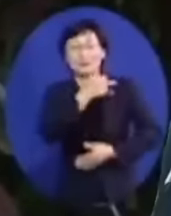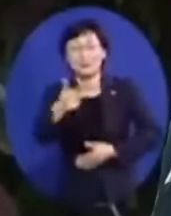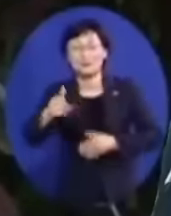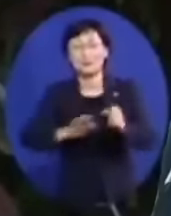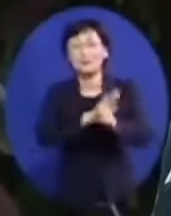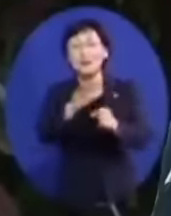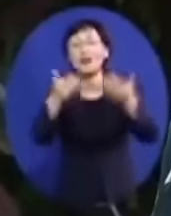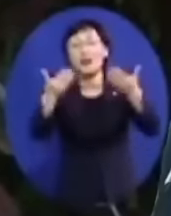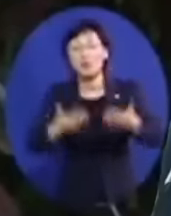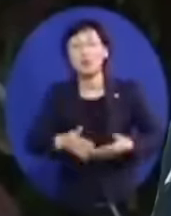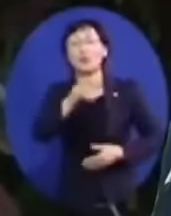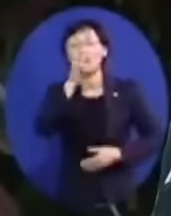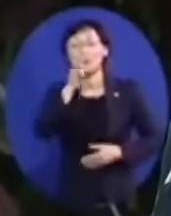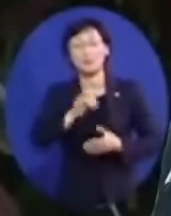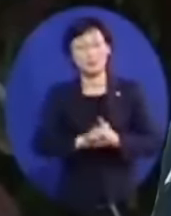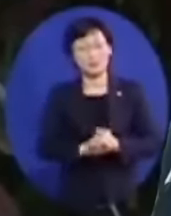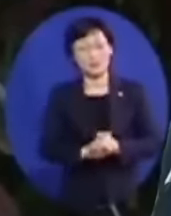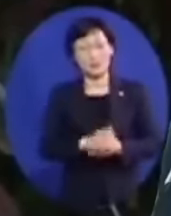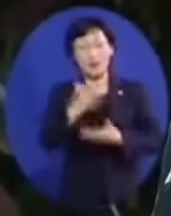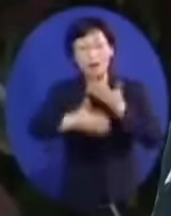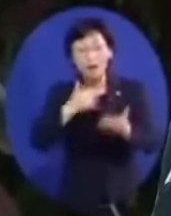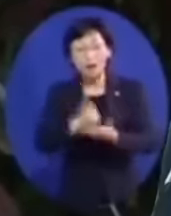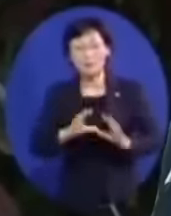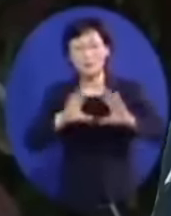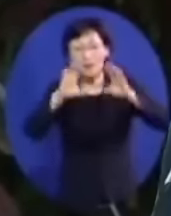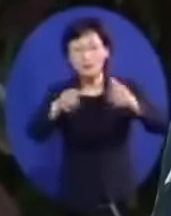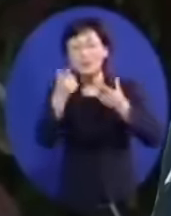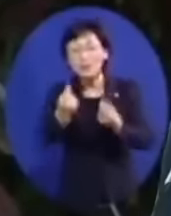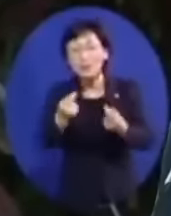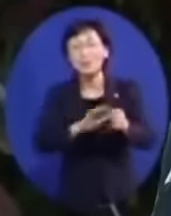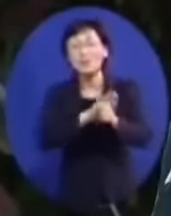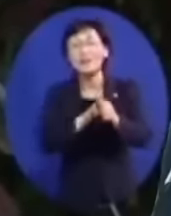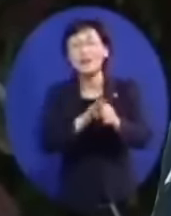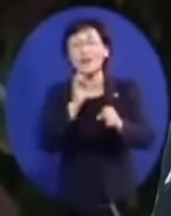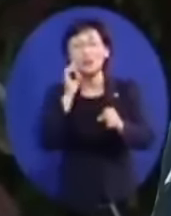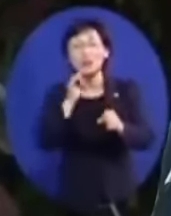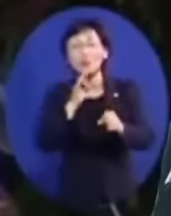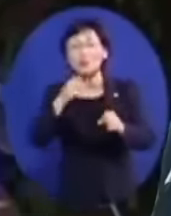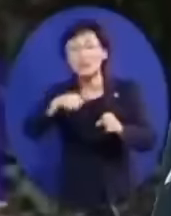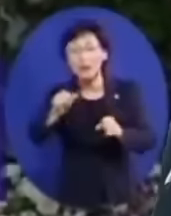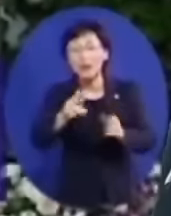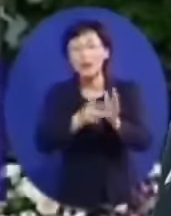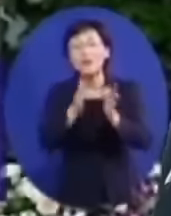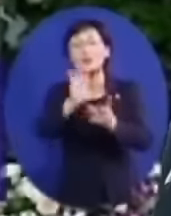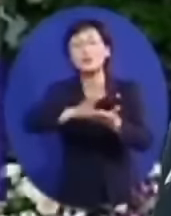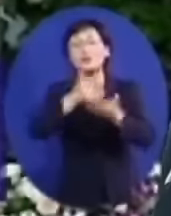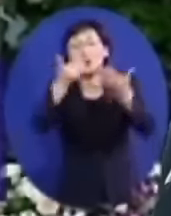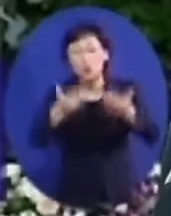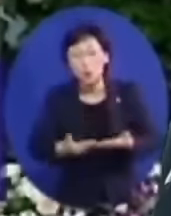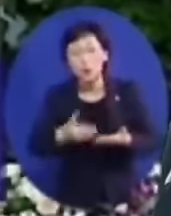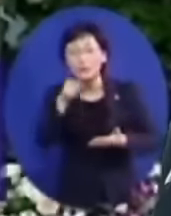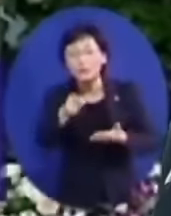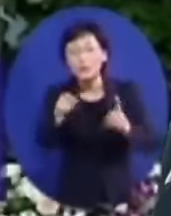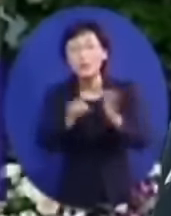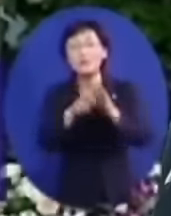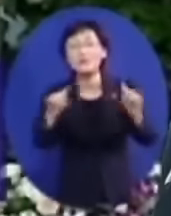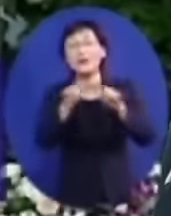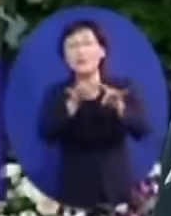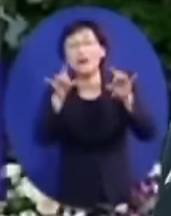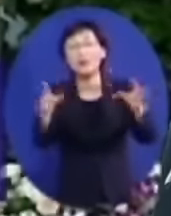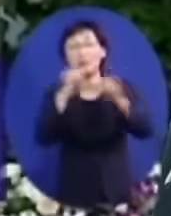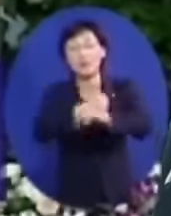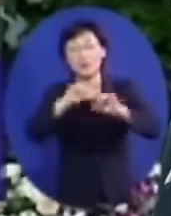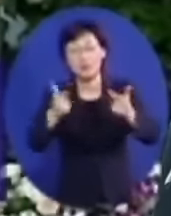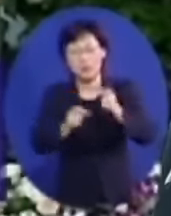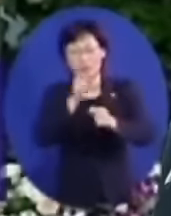사랑을 받고 있는 것입니다. 하나님이 세상을 이처럼 사랑하사 독생자를 주셨으니 이는 그를 믿는 자마다 멸망하지 않고 영생을